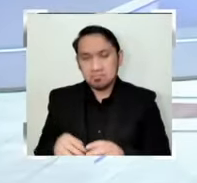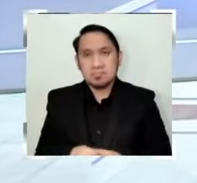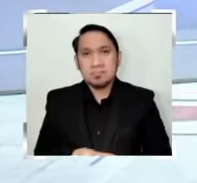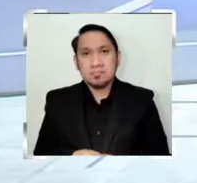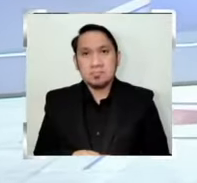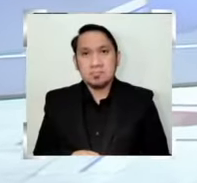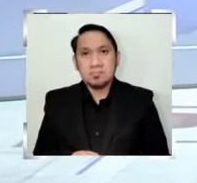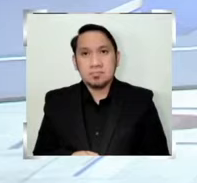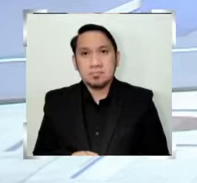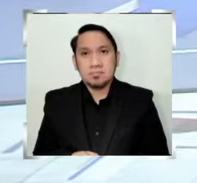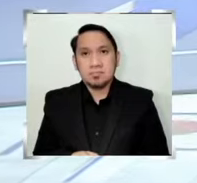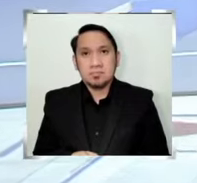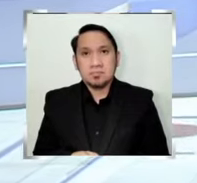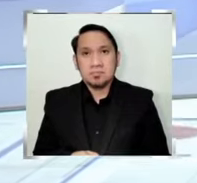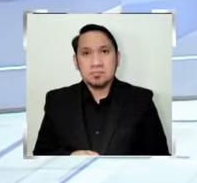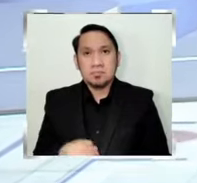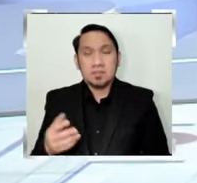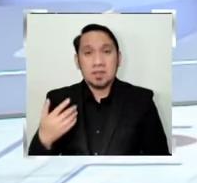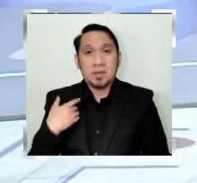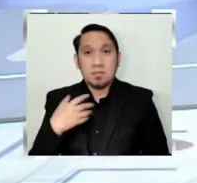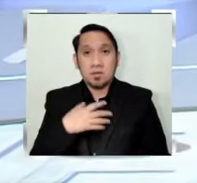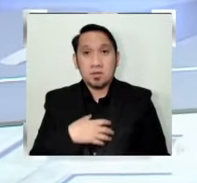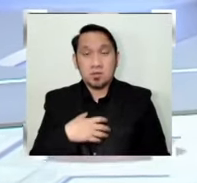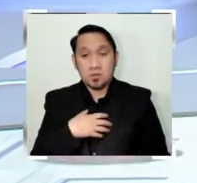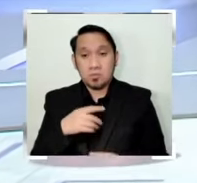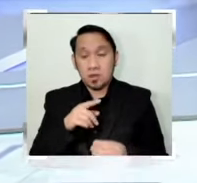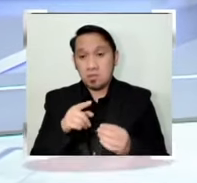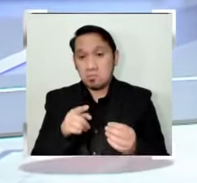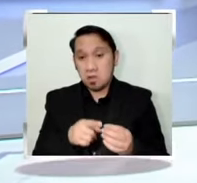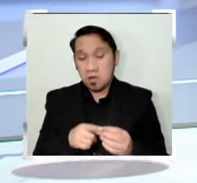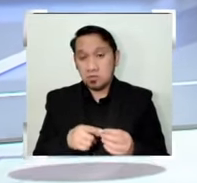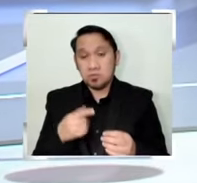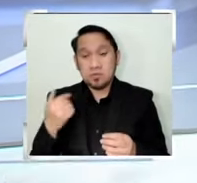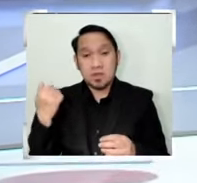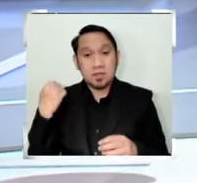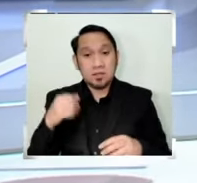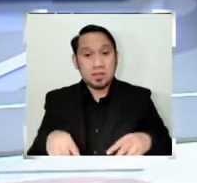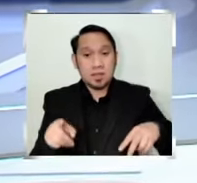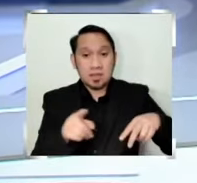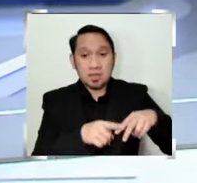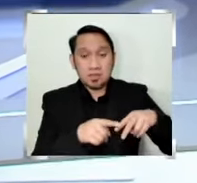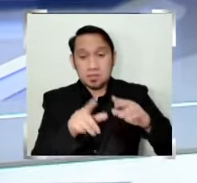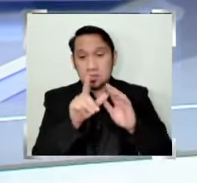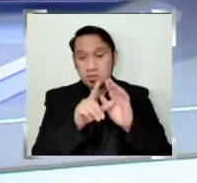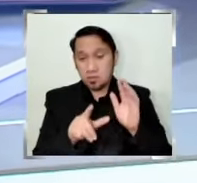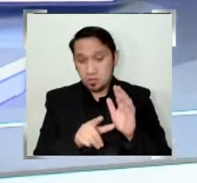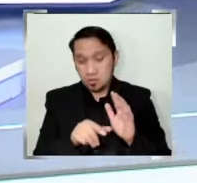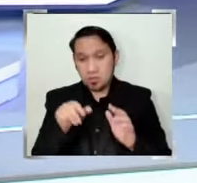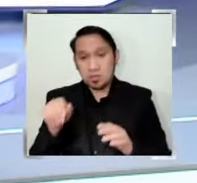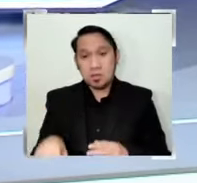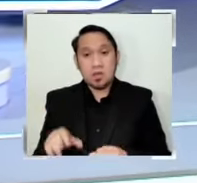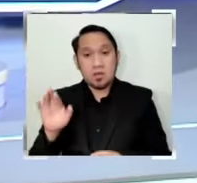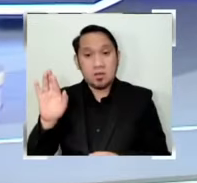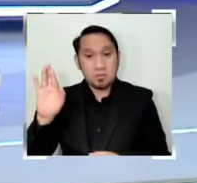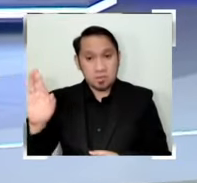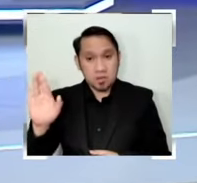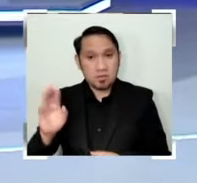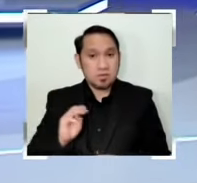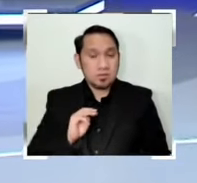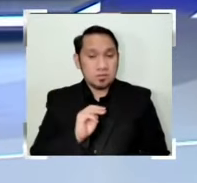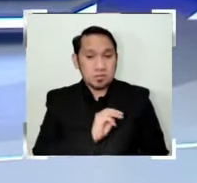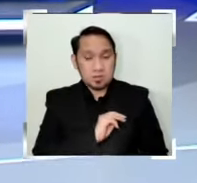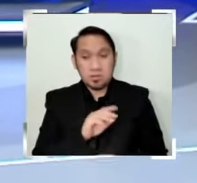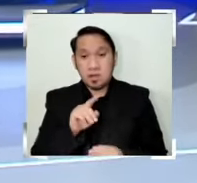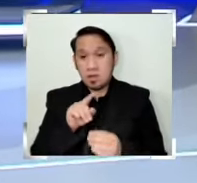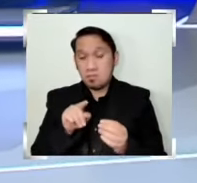Submitted for resolution ang reklamong paglabag sa anti-hazing law laban sa ilang miyembro ng Tau Gamma Pi fraternity. Kaugnay po yan sa pagkamatay ng